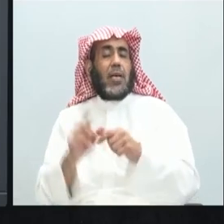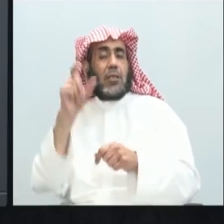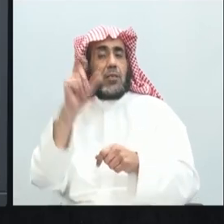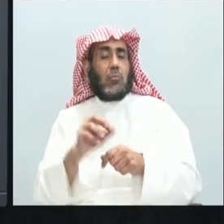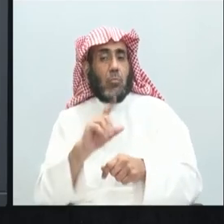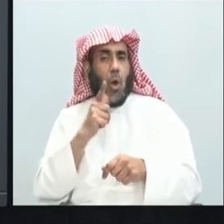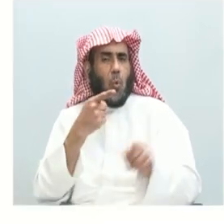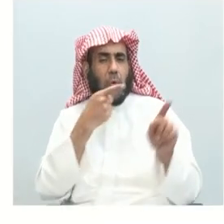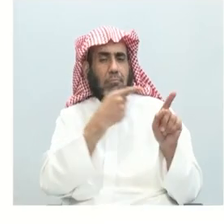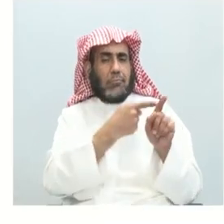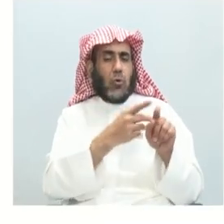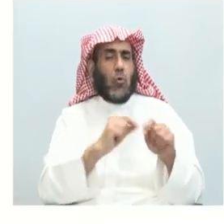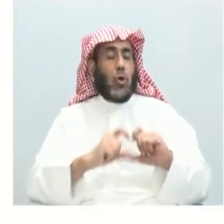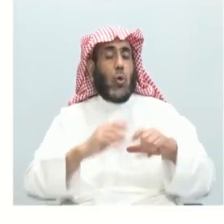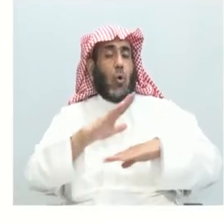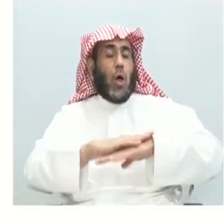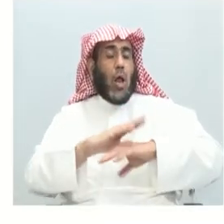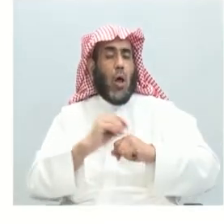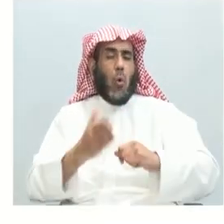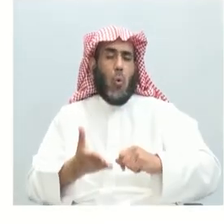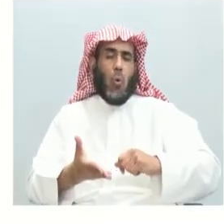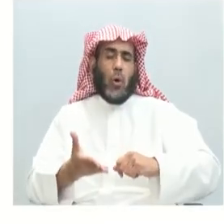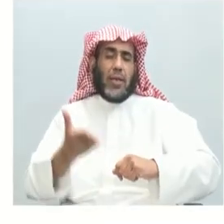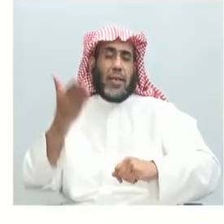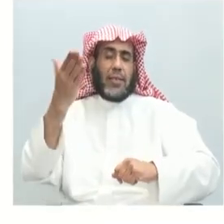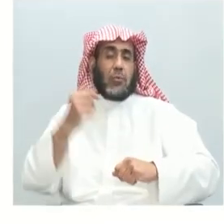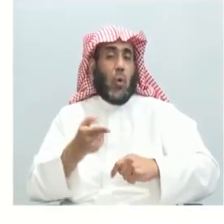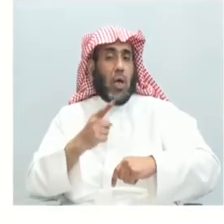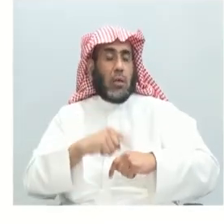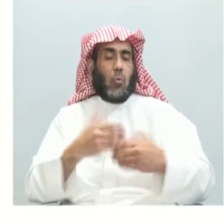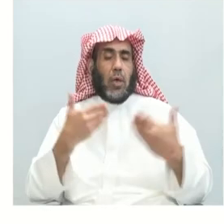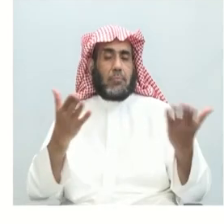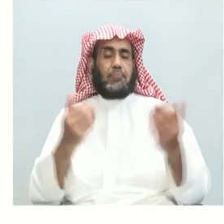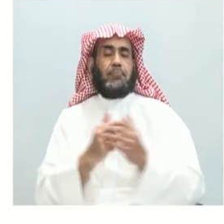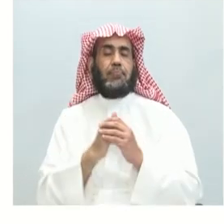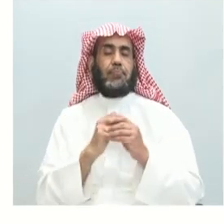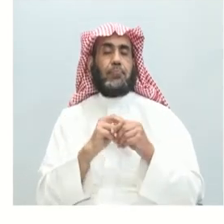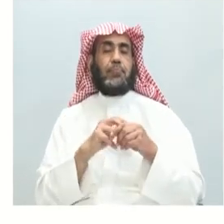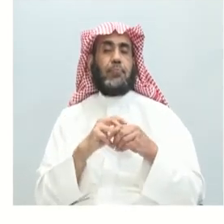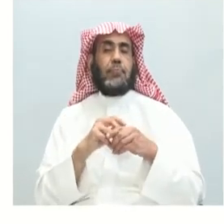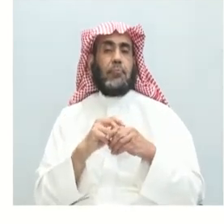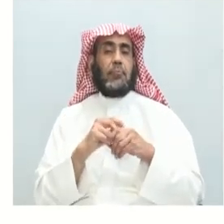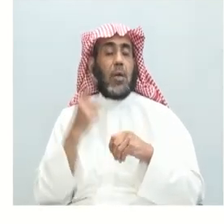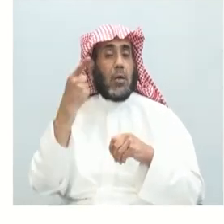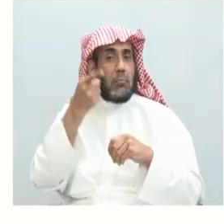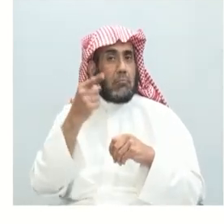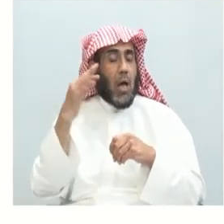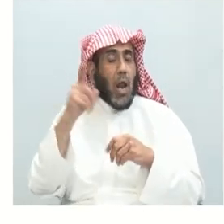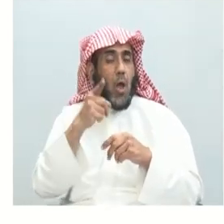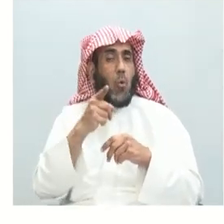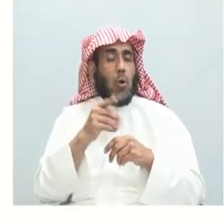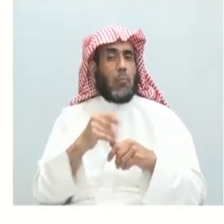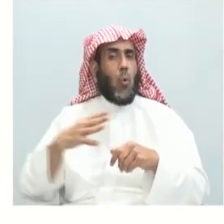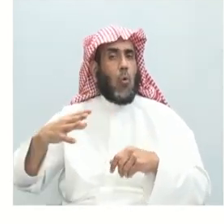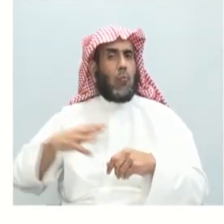انتم نقول تصرف يدل على خلق حسن وماذا وكريم ما رايك في موقف